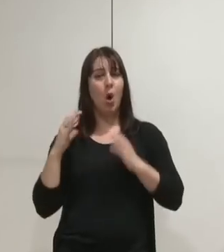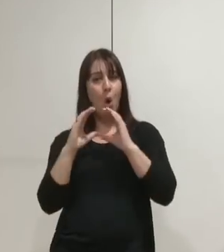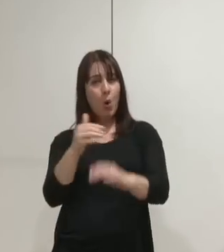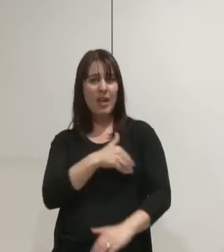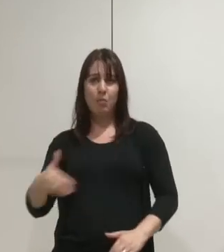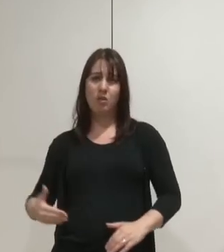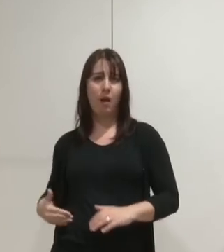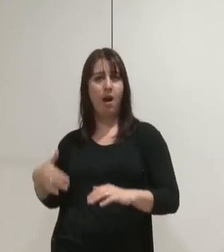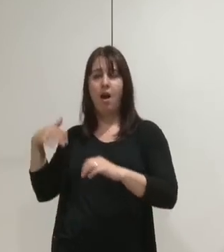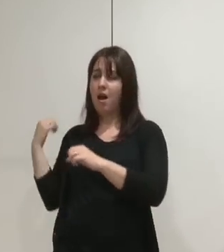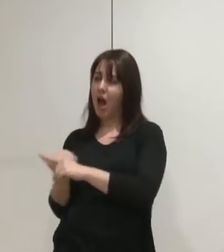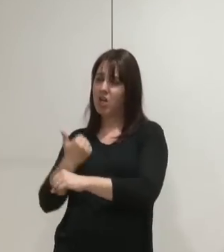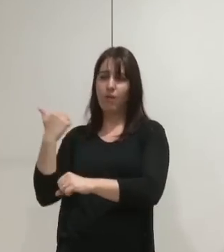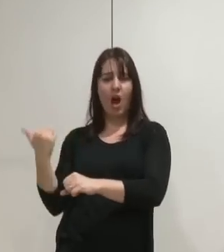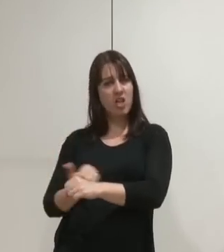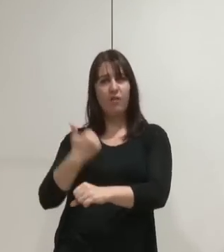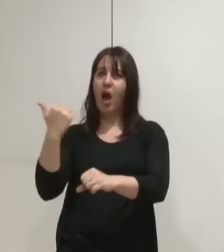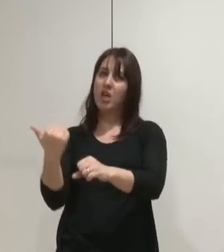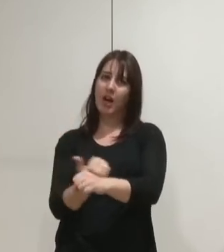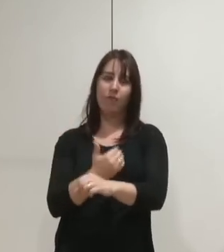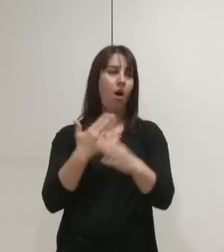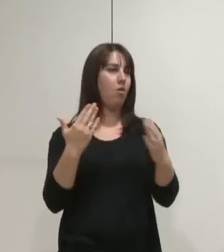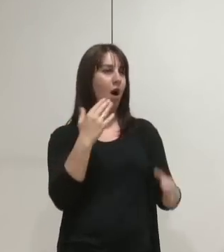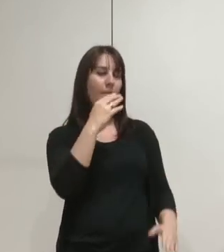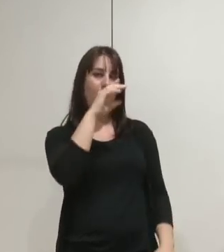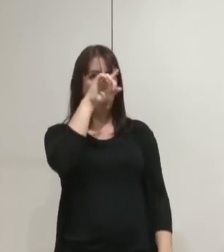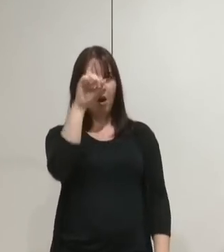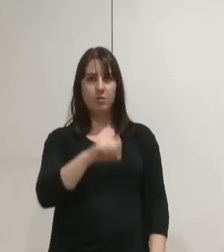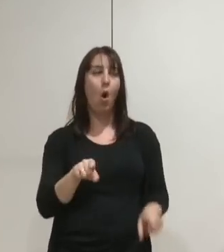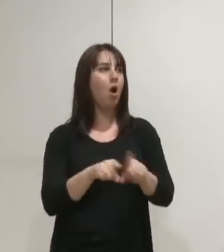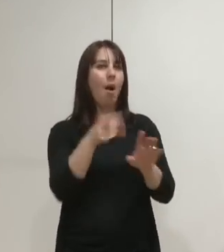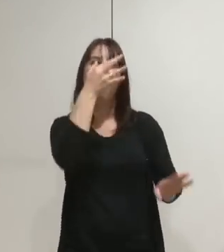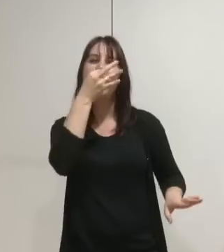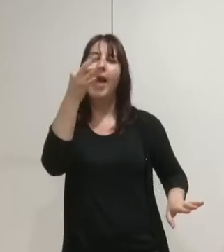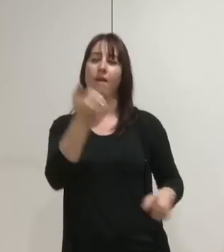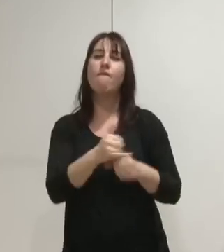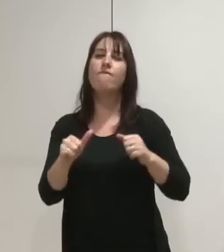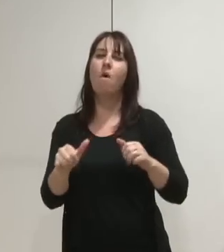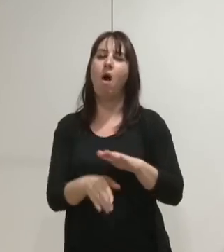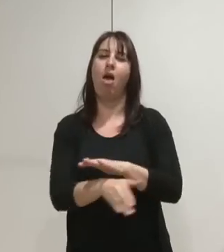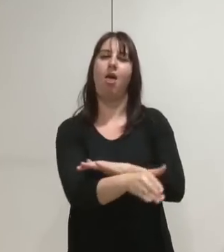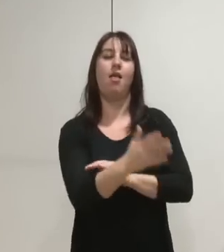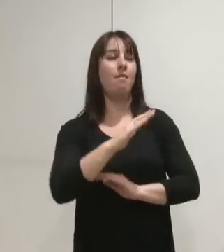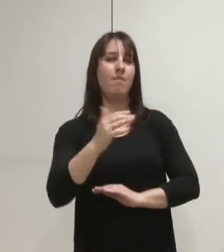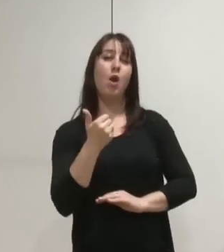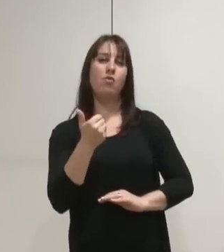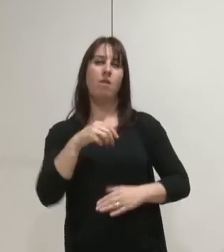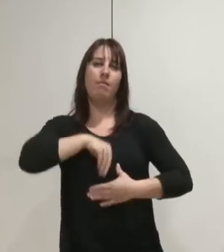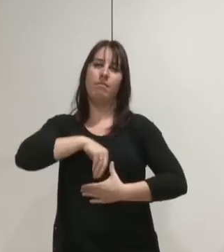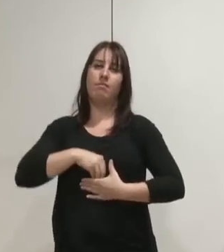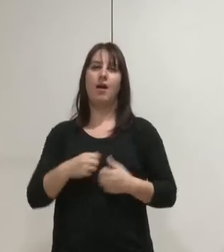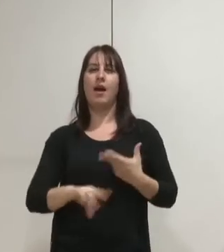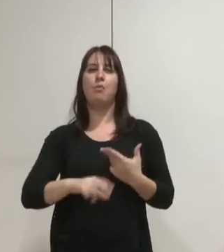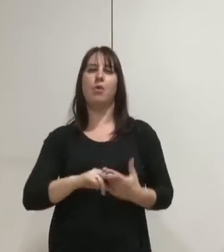municipal pose des questions avec un faux air ingénu alors qu'il a parfaitement les réponses aux questions qu'il